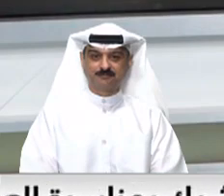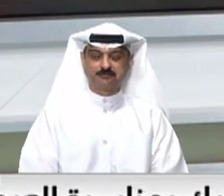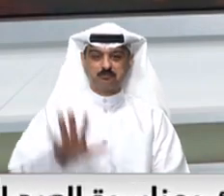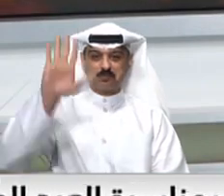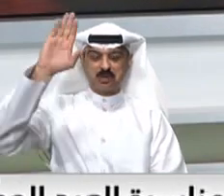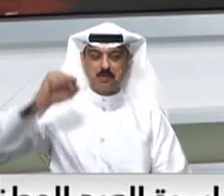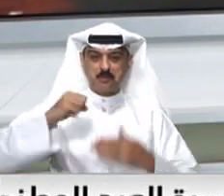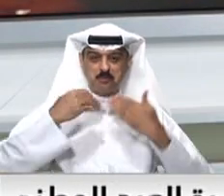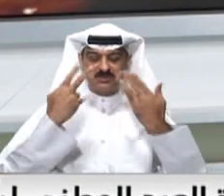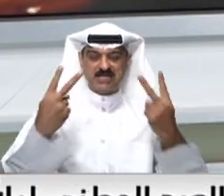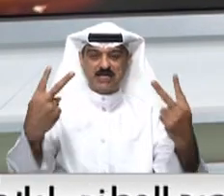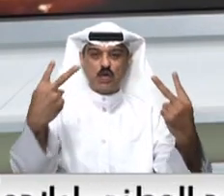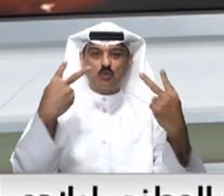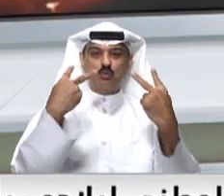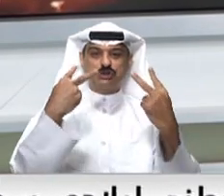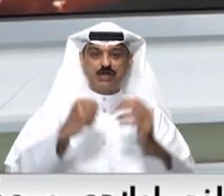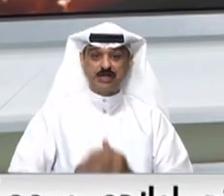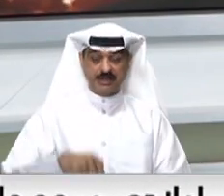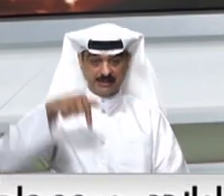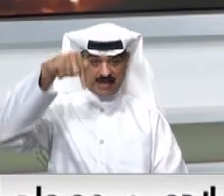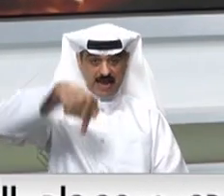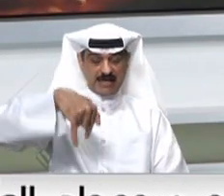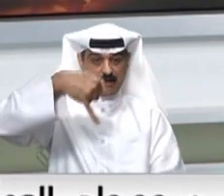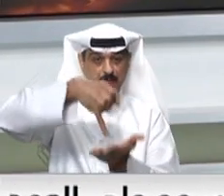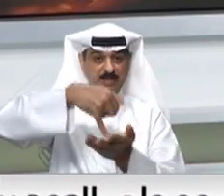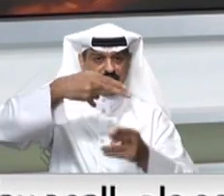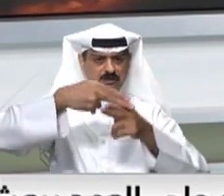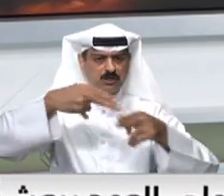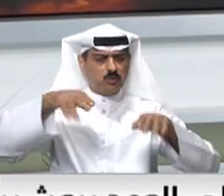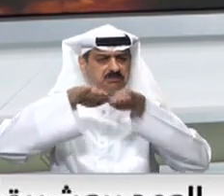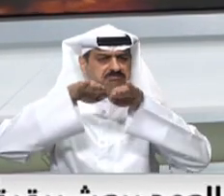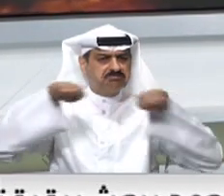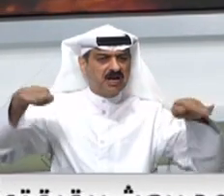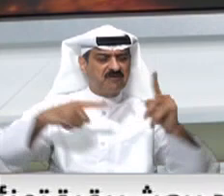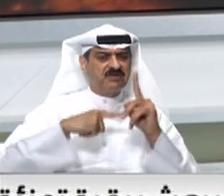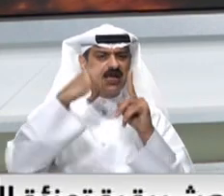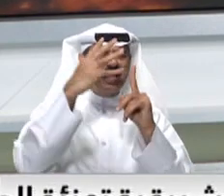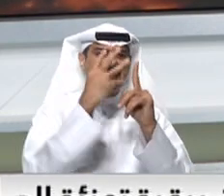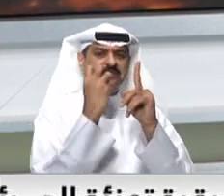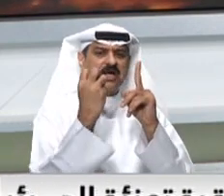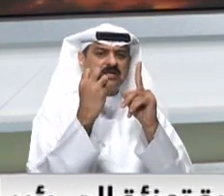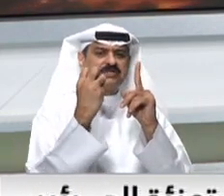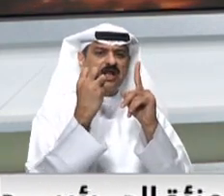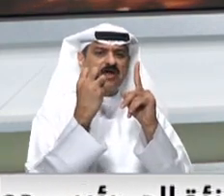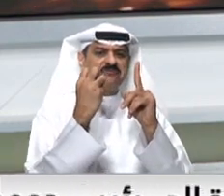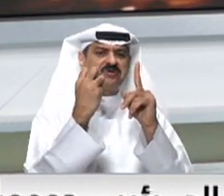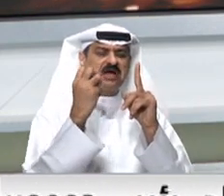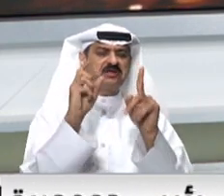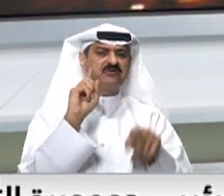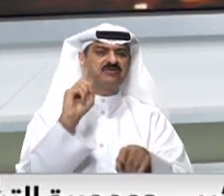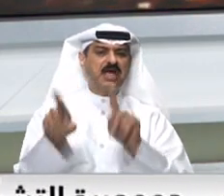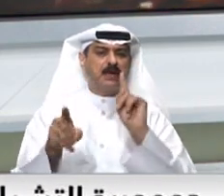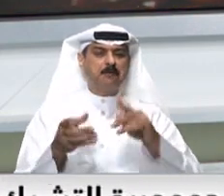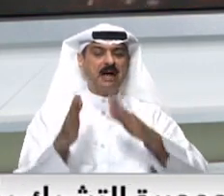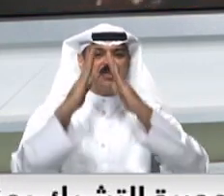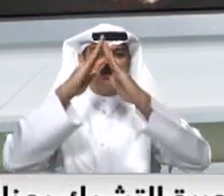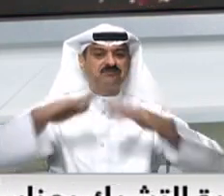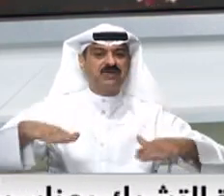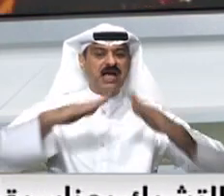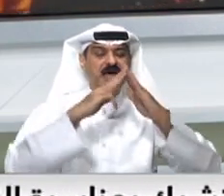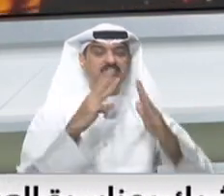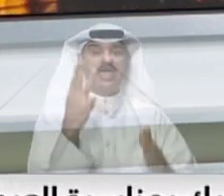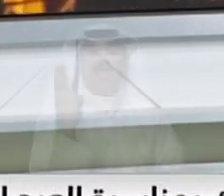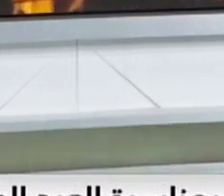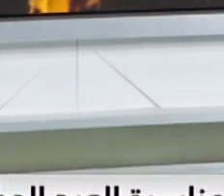نمسي عليكم الخير أعزائي المشاهدين. الأجواء الحالية أجواء معتدلة، وتصل درجات الحرارة في معظم المناطق البرية ما بين 23